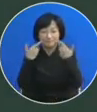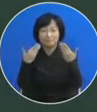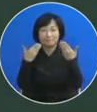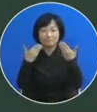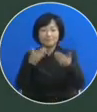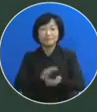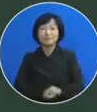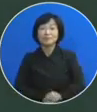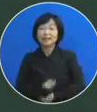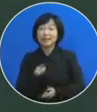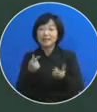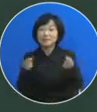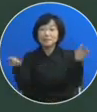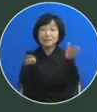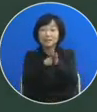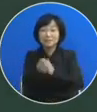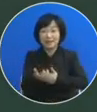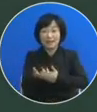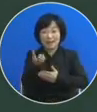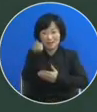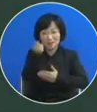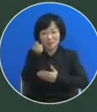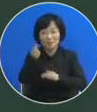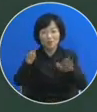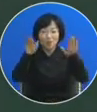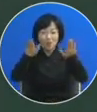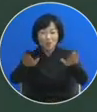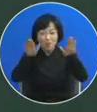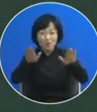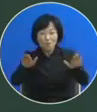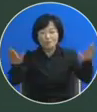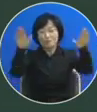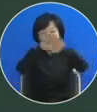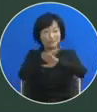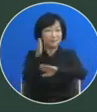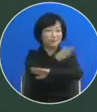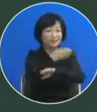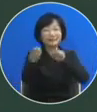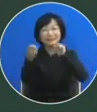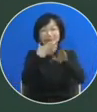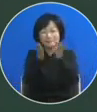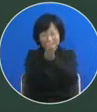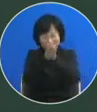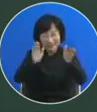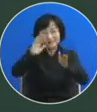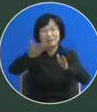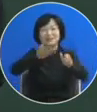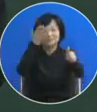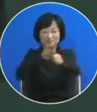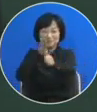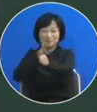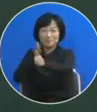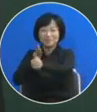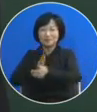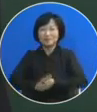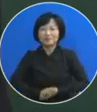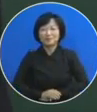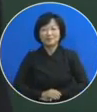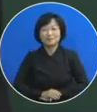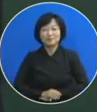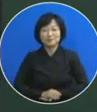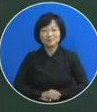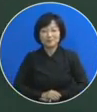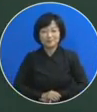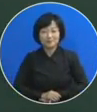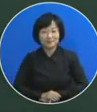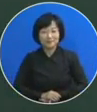Undoubtedly. 이 믿음 가지고 여러분 오늘 저녁부터 응답 시작되길 바랍니다. And with this faith, starting this very evening, may the answers begin.